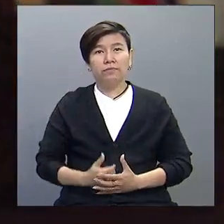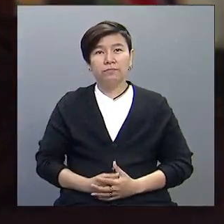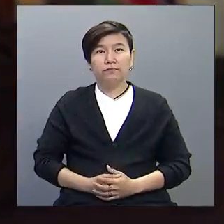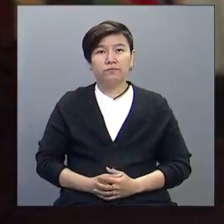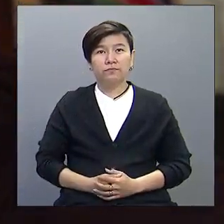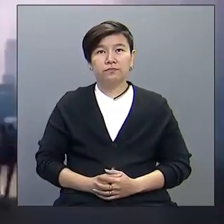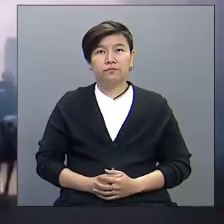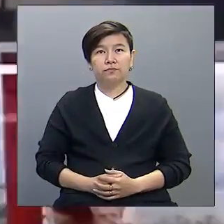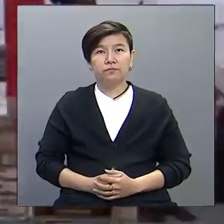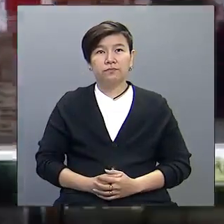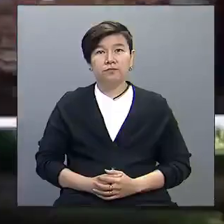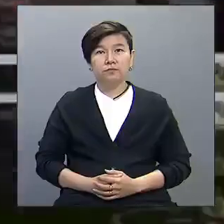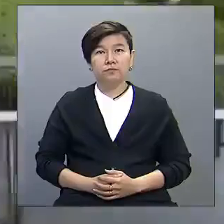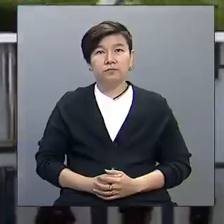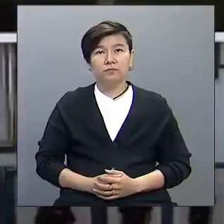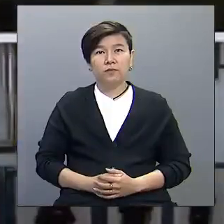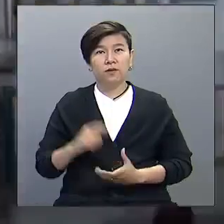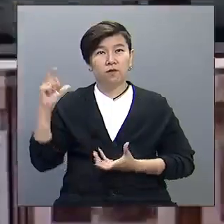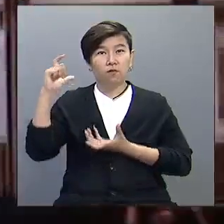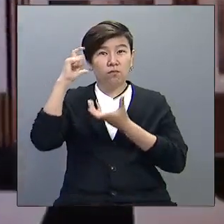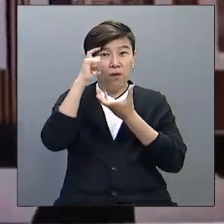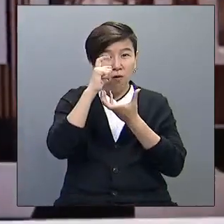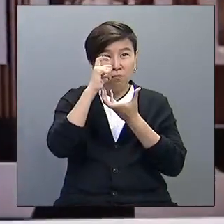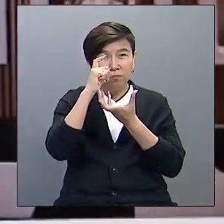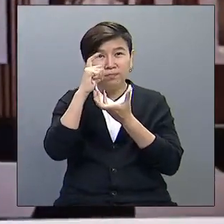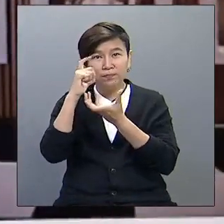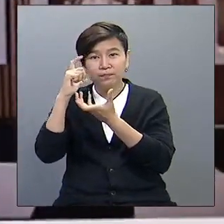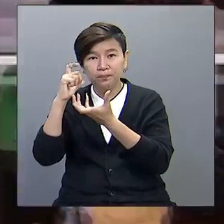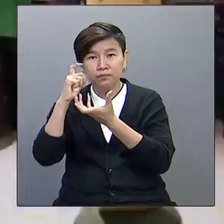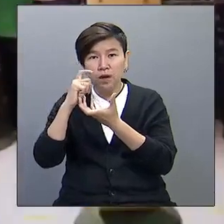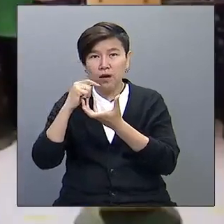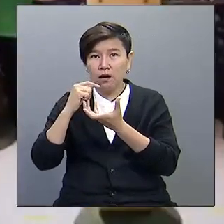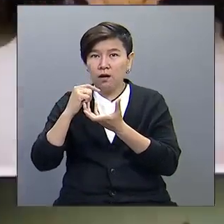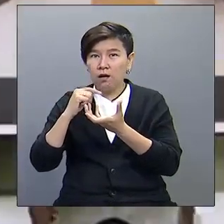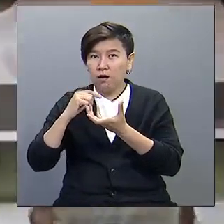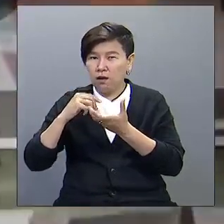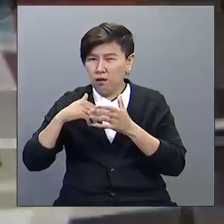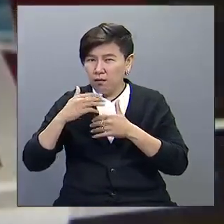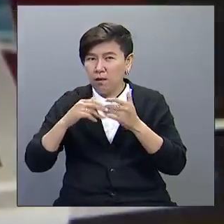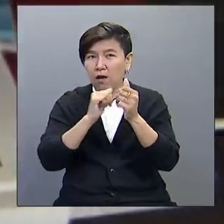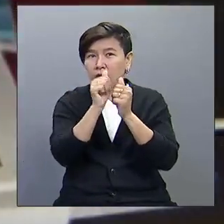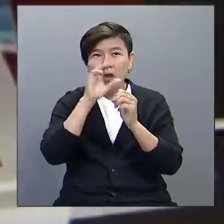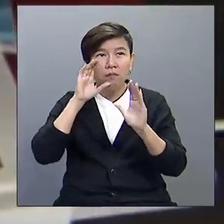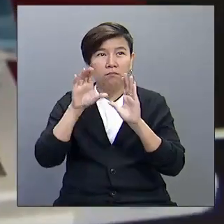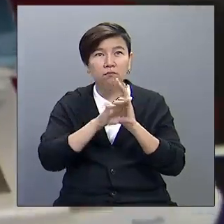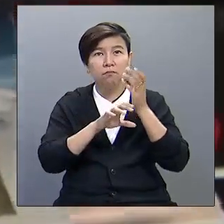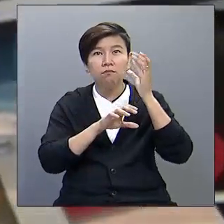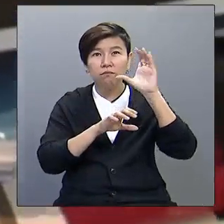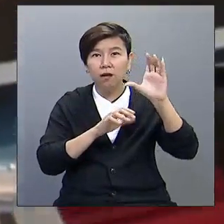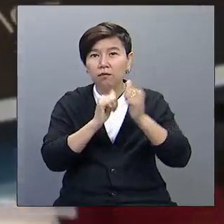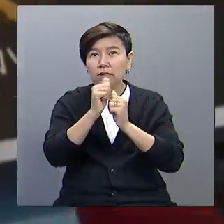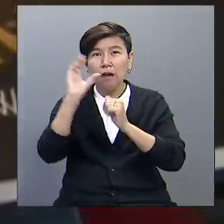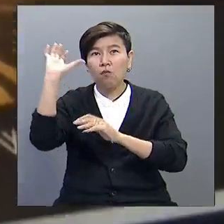นับจากเริ่มต้นหยิบกล้องสวมหมวกช่างภาพสตรีทที่ทำจริงจังจนเข้ารอบลึกเวทีประกวดภาพถ่ายสตรีทระดับโลก